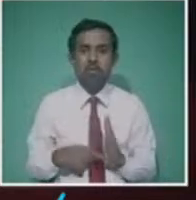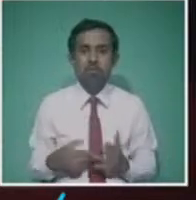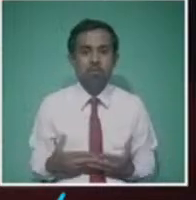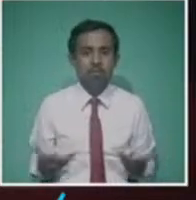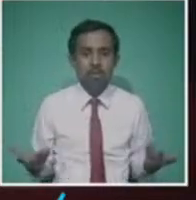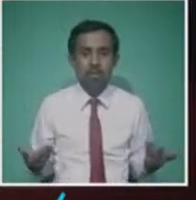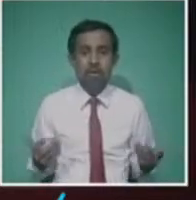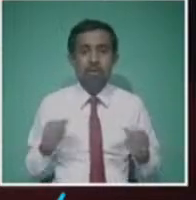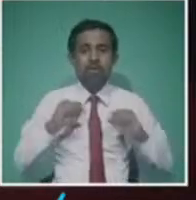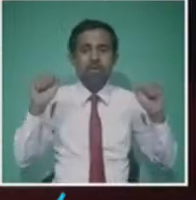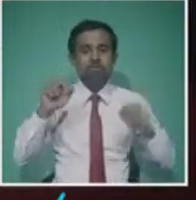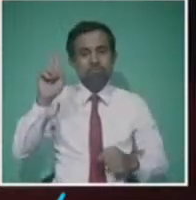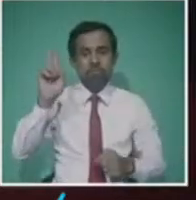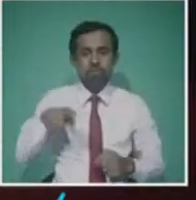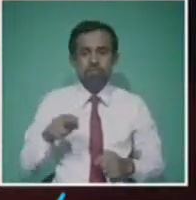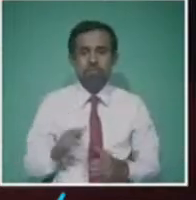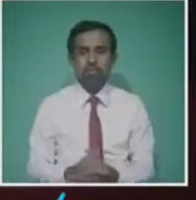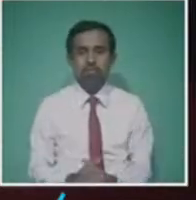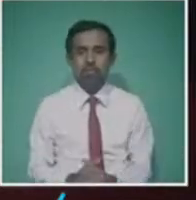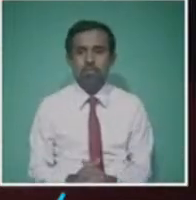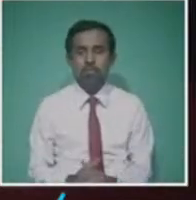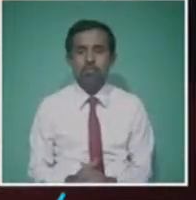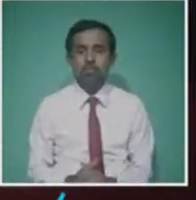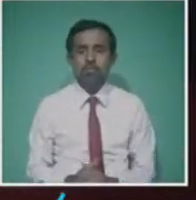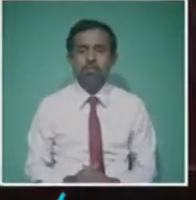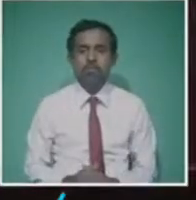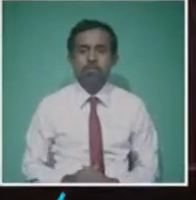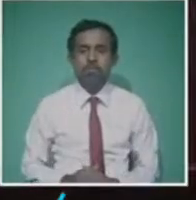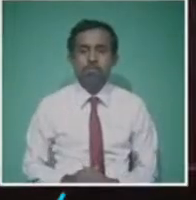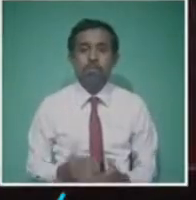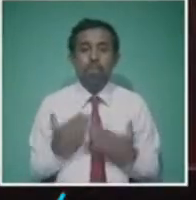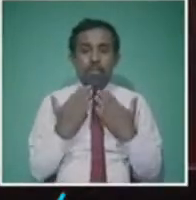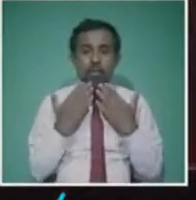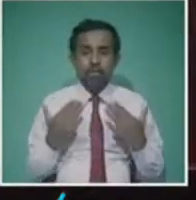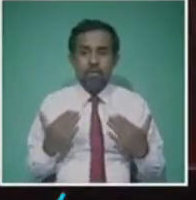අරගලයට ජය වේවා බොහොම ස්තුතියි ගරු ලසන්ත අලගිය